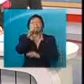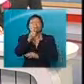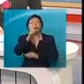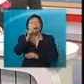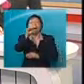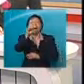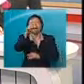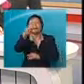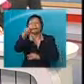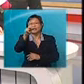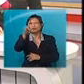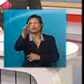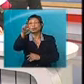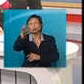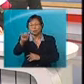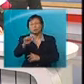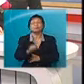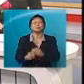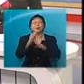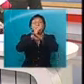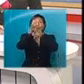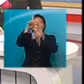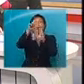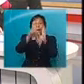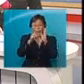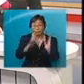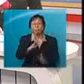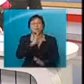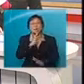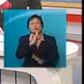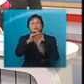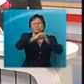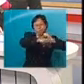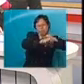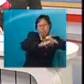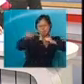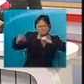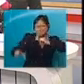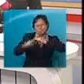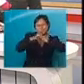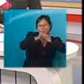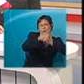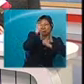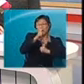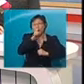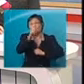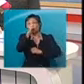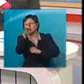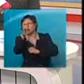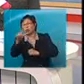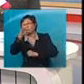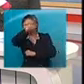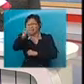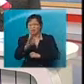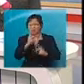jelas peguam Belanya Datuk kamarul hisam Kamaruddin Ia hanya propaganda pihak tertentu kerana hakikatnya sirul tidak